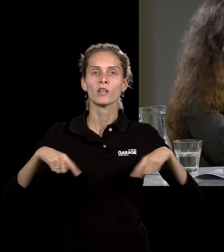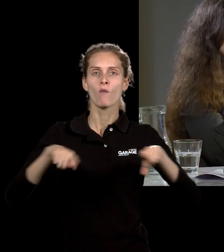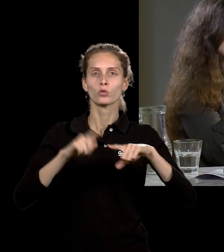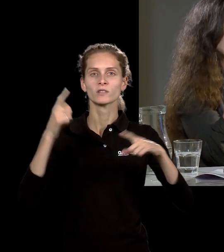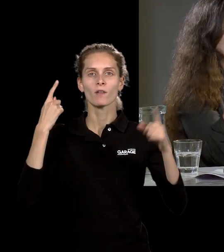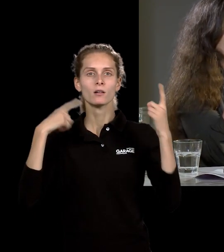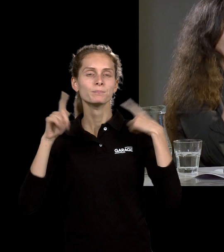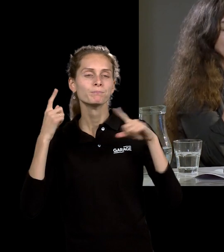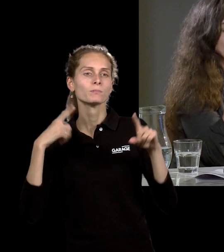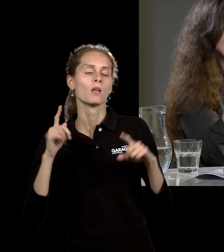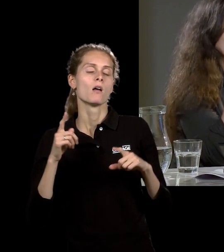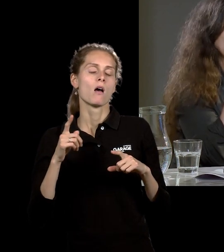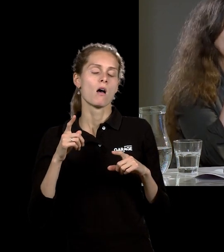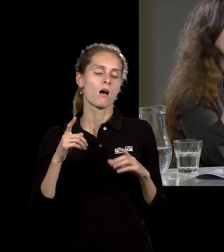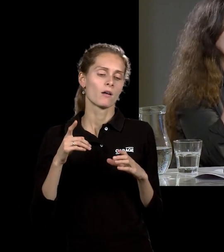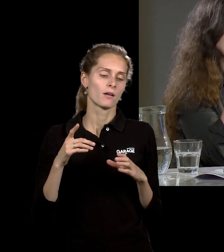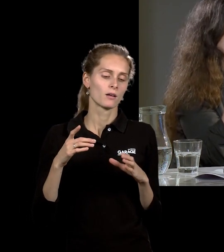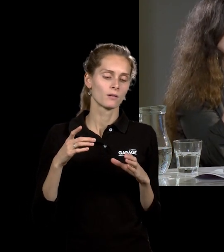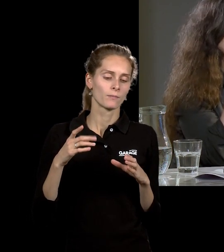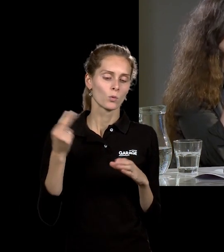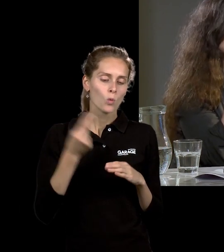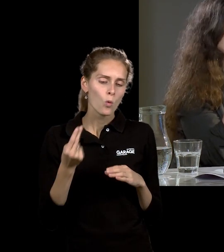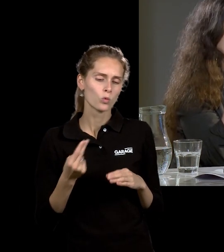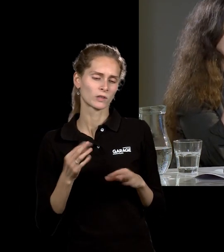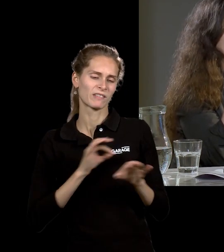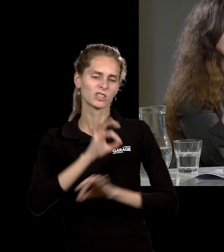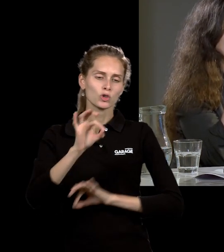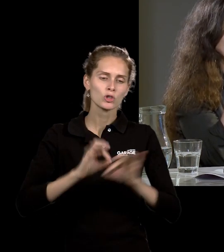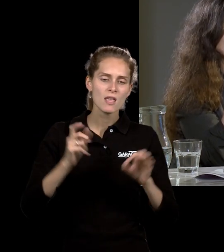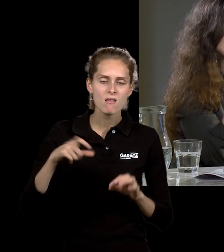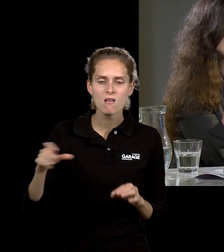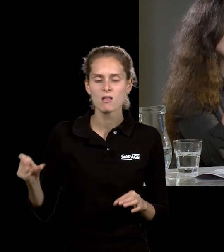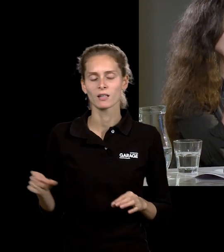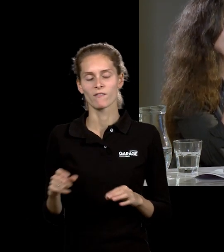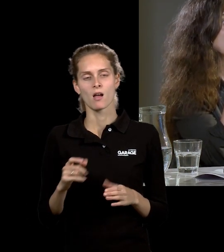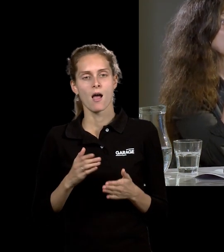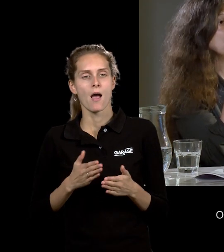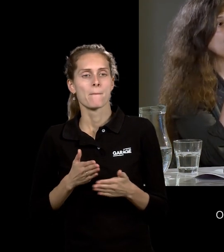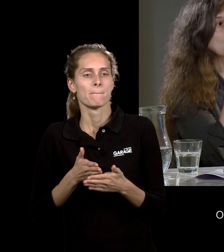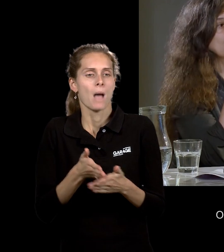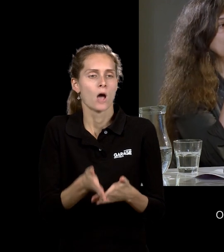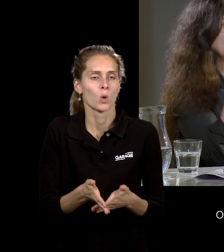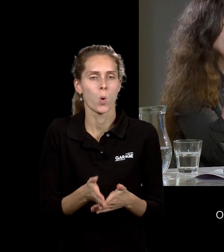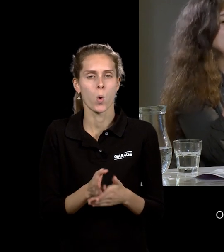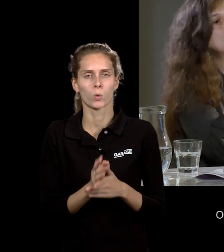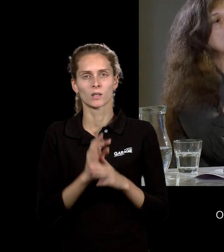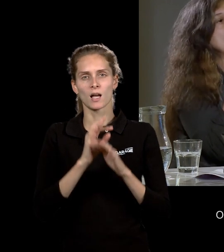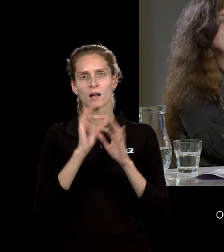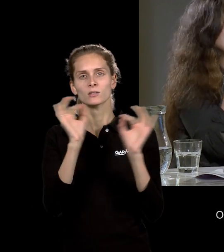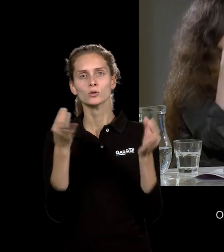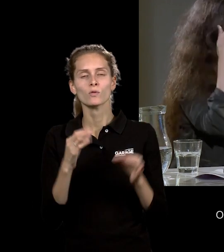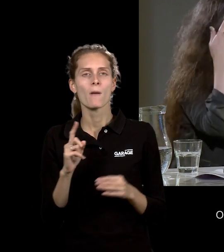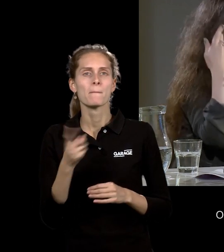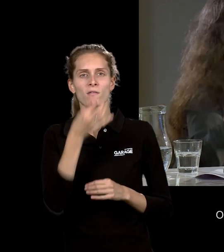художников и инженеров, там развития такой вот научный сайентистский подход к искусству, первые опыты хай-тека,